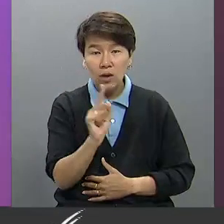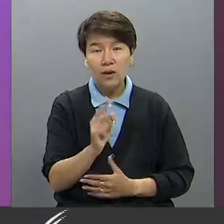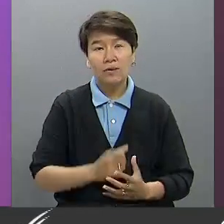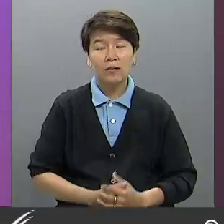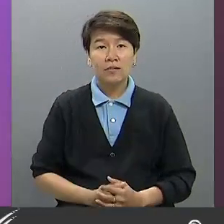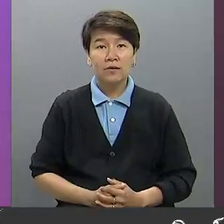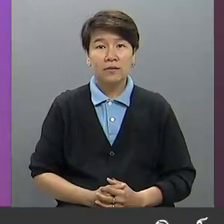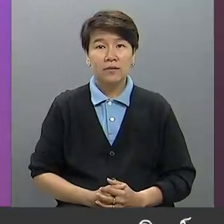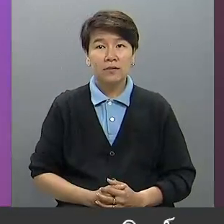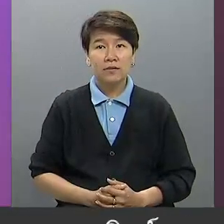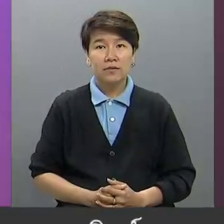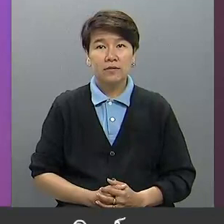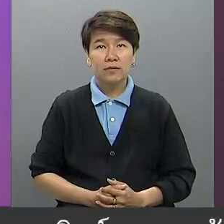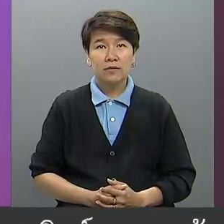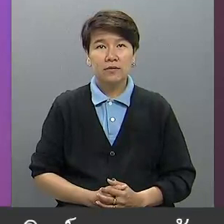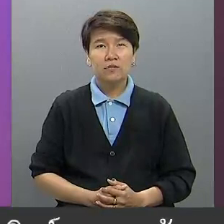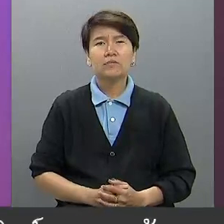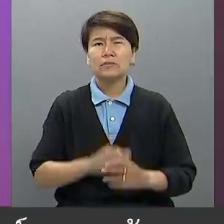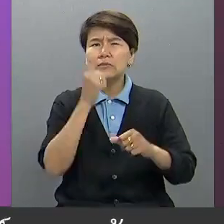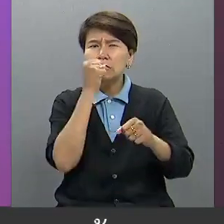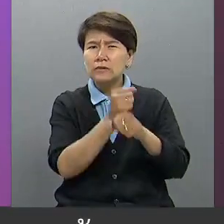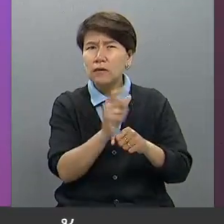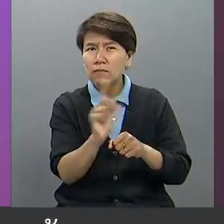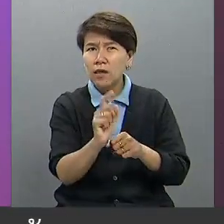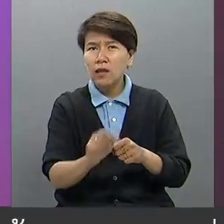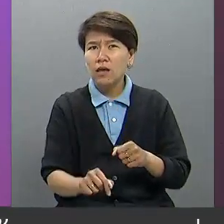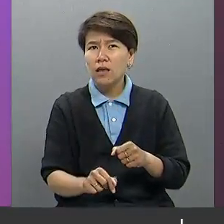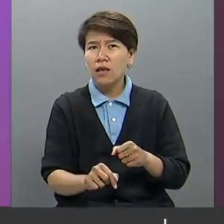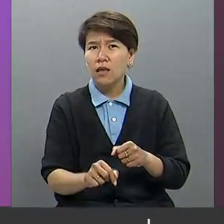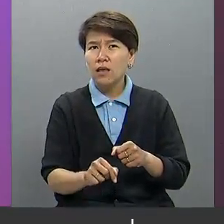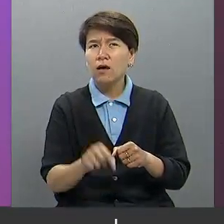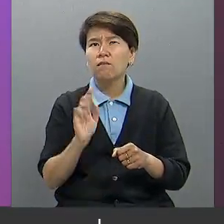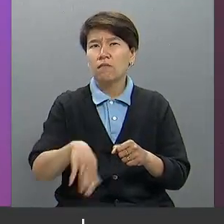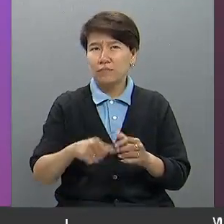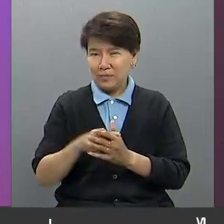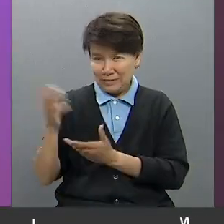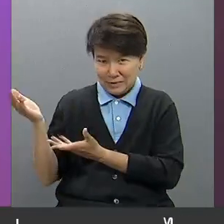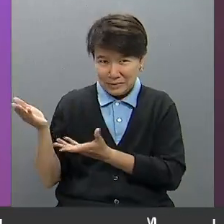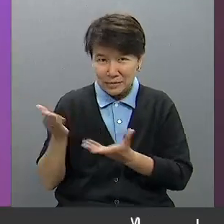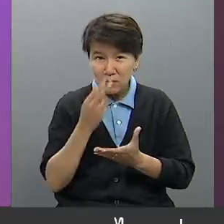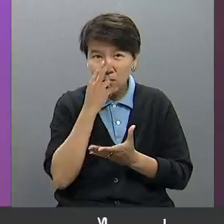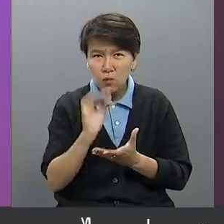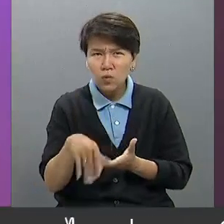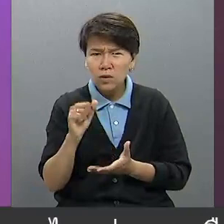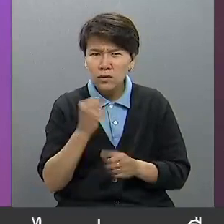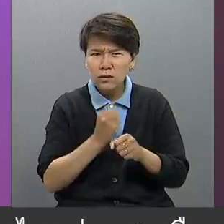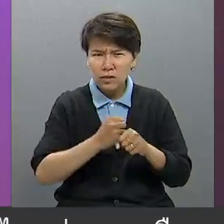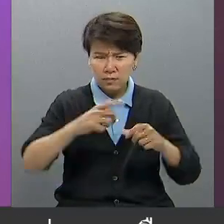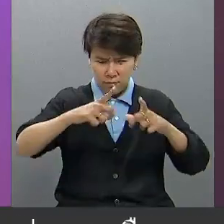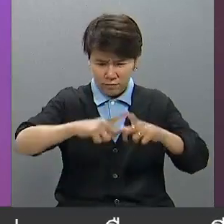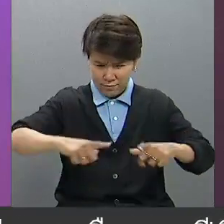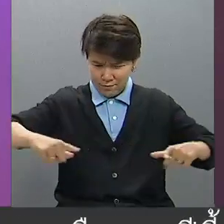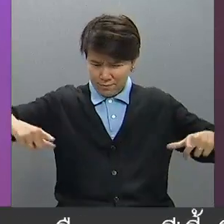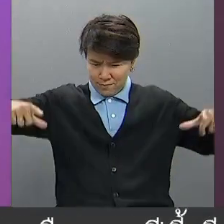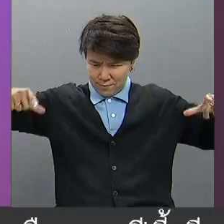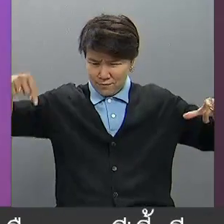ไปนอนเปลครับแต่ว่าไม่ให้คุณผู้ชมไปนอนนะครับให้แตงโมไปนอนปกติเนี่ยเอ๊ะงงว่าทำไมแตงโมถึงต้องนอนเปลใช่ไหมครับปกติปลูกนี่ก็จะปลูกบ